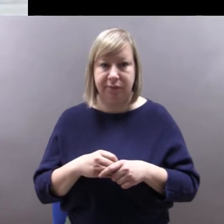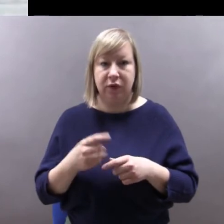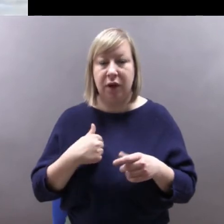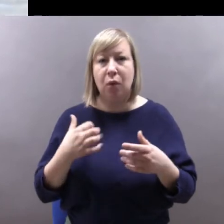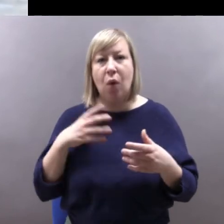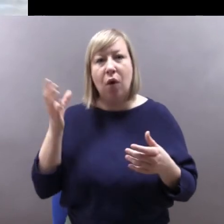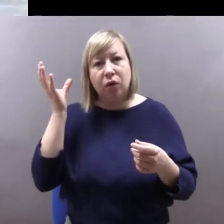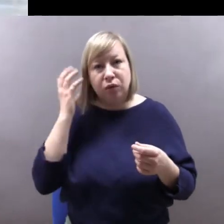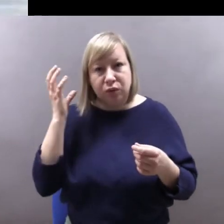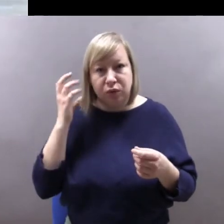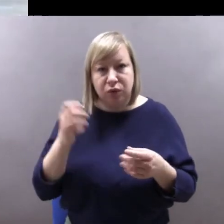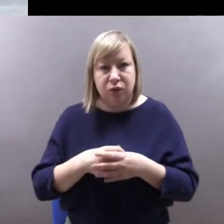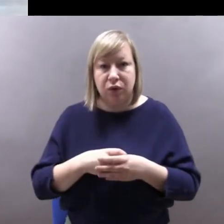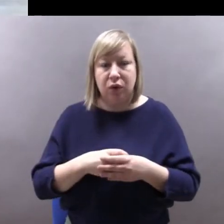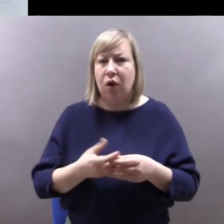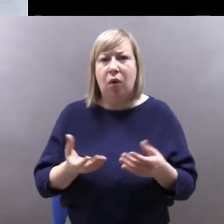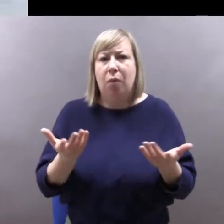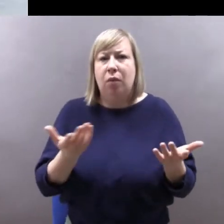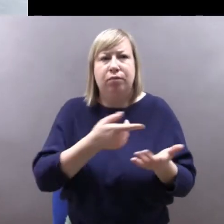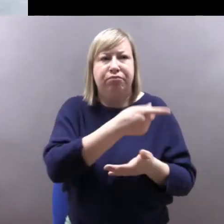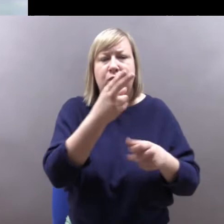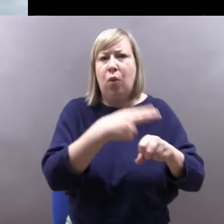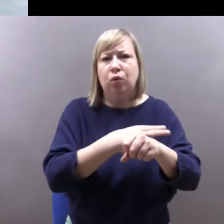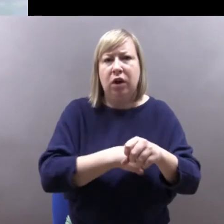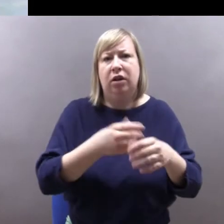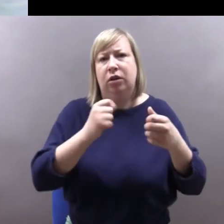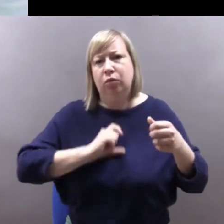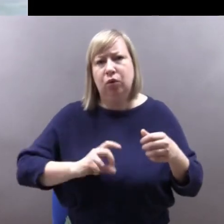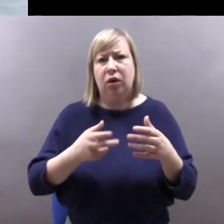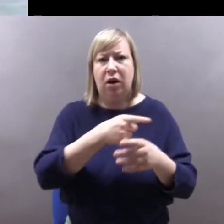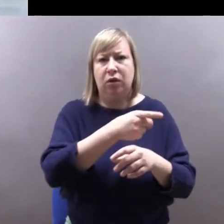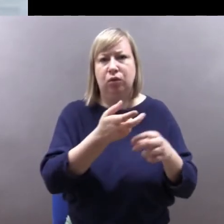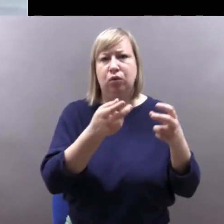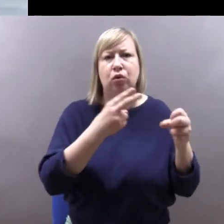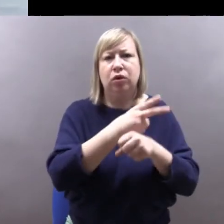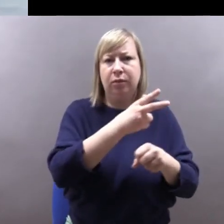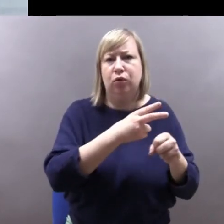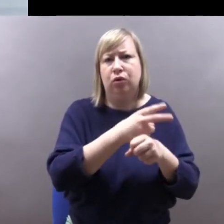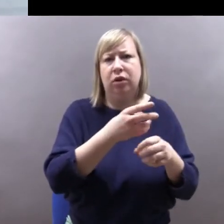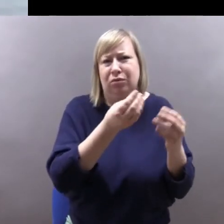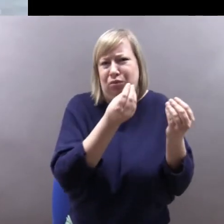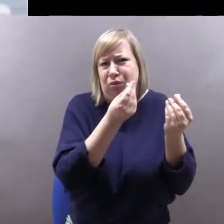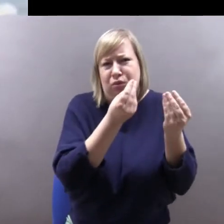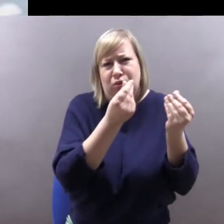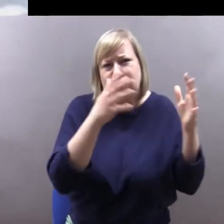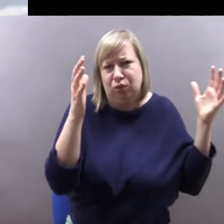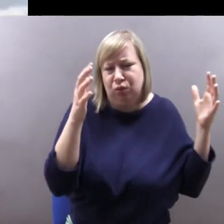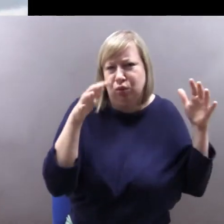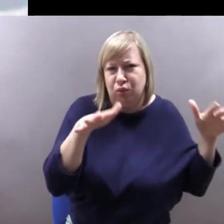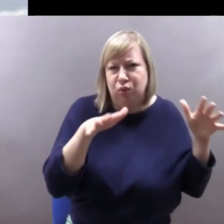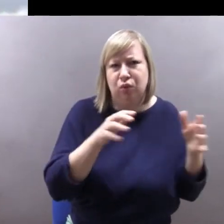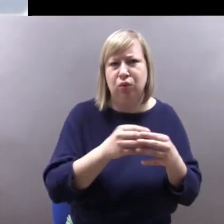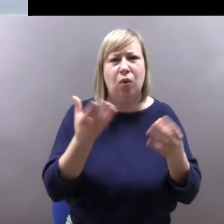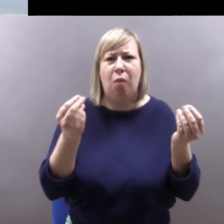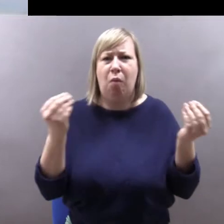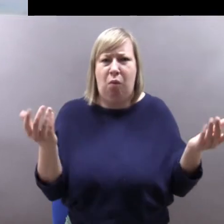ale po co te koszty, po co te dostosowania, jak nie ma niepełnosprawnych. Ale nie ma niepełnosprawnych, bo jesteście